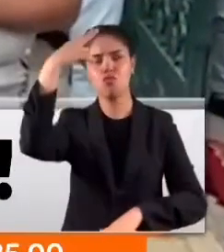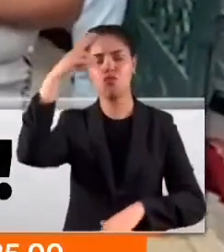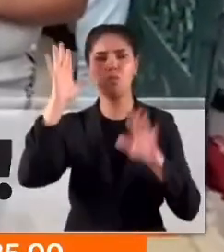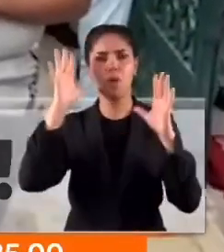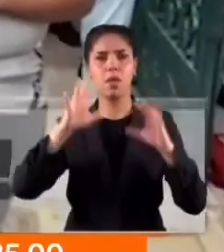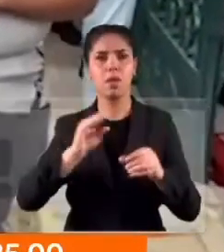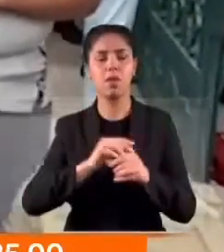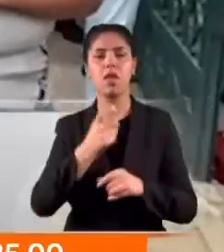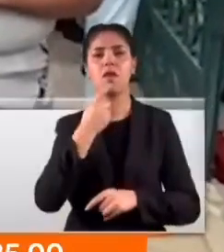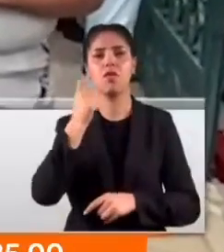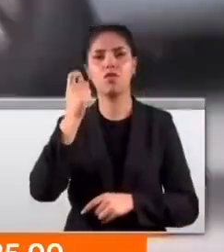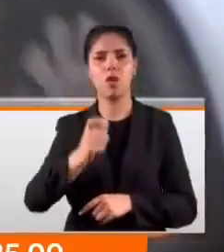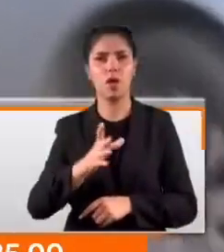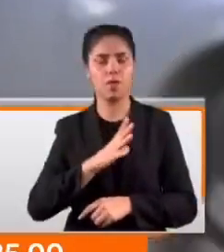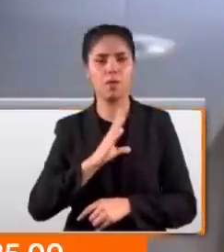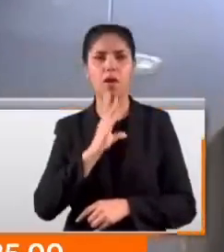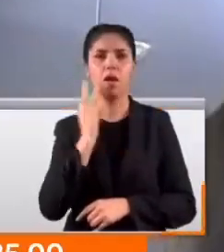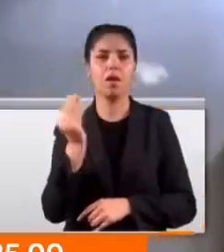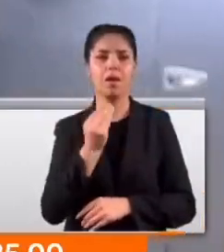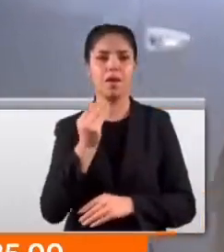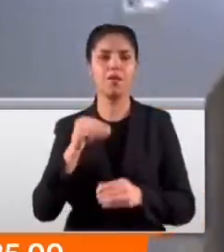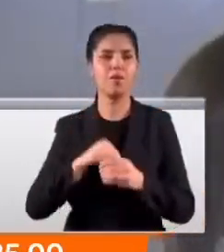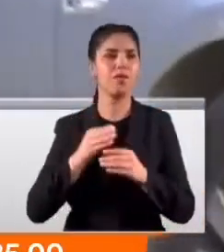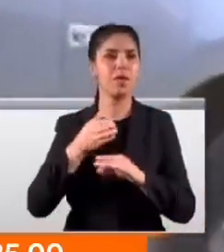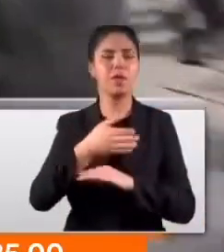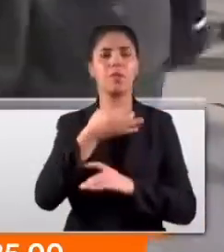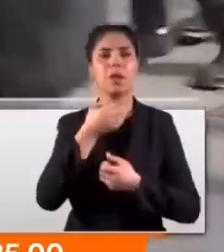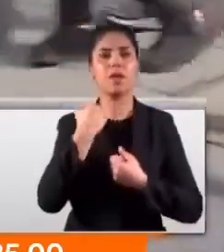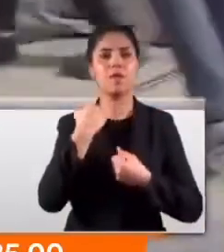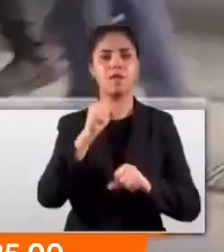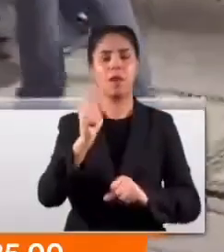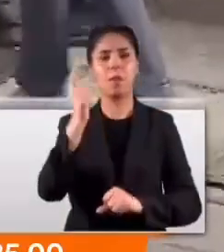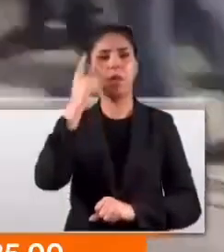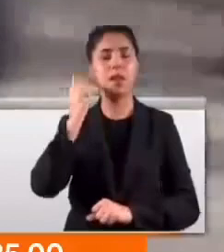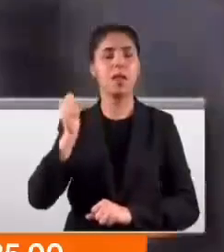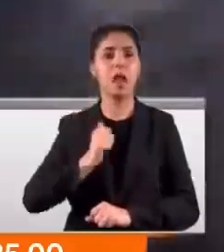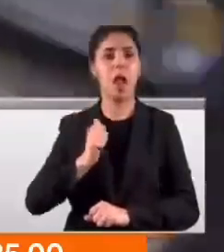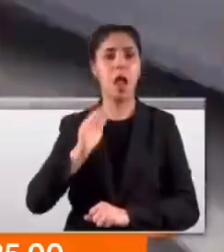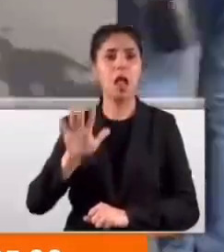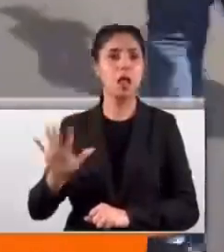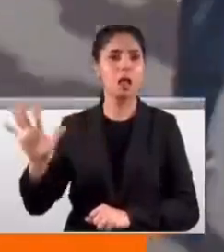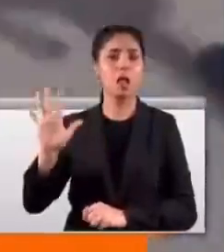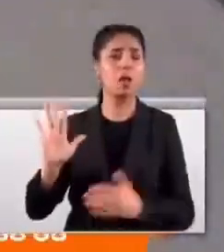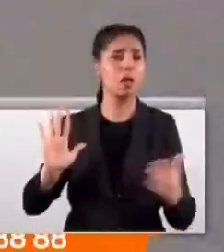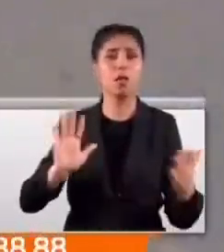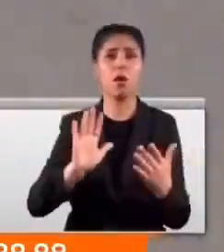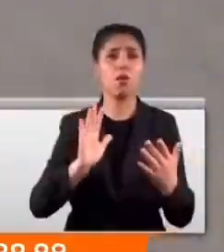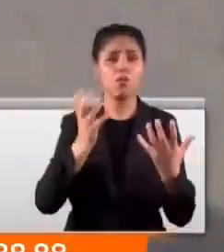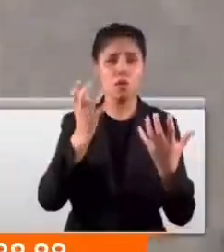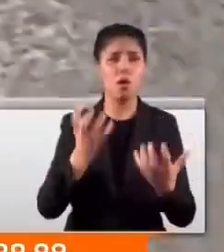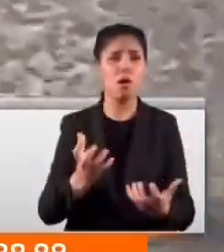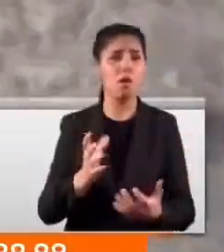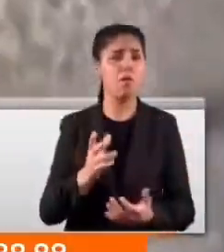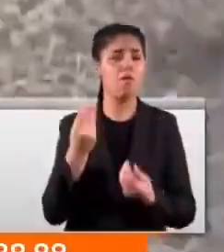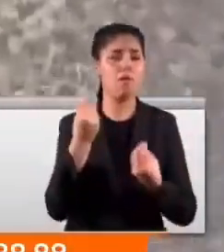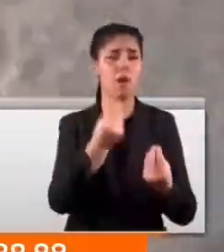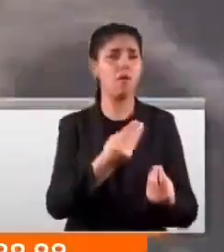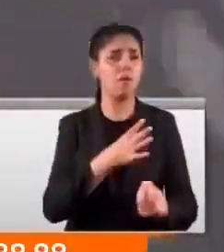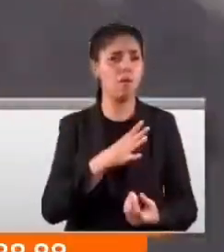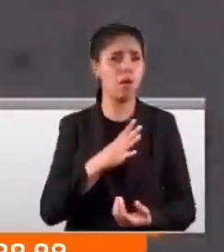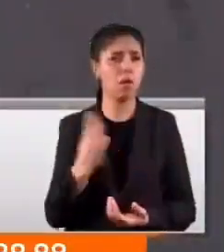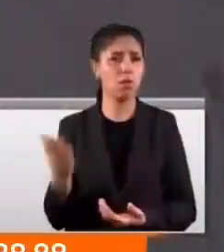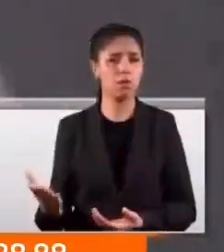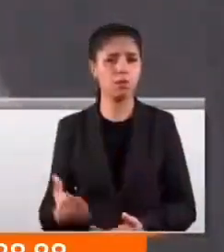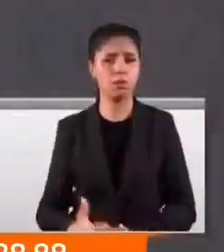vardı. Gençlerin içeri girişine izin vermeyen İsrail askerlerinin müdahalesi sertti. Yine bir gaz